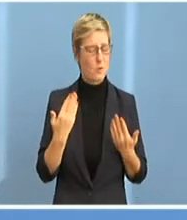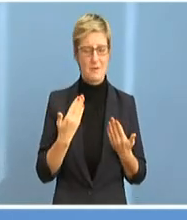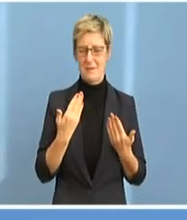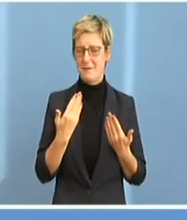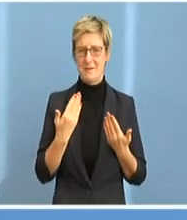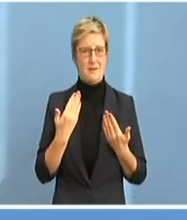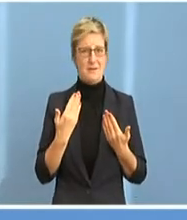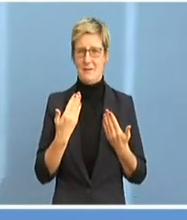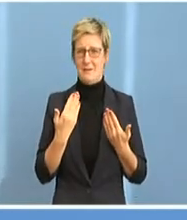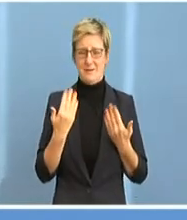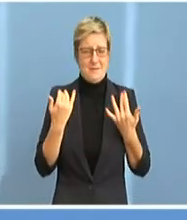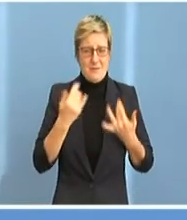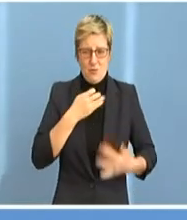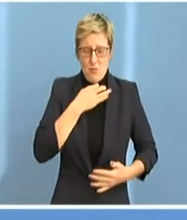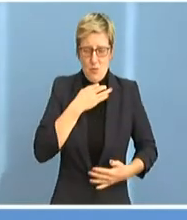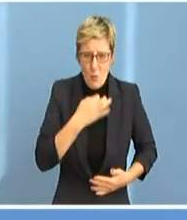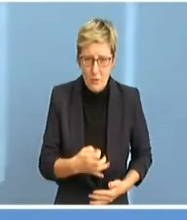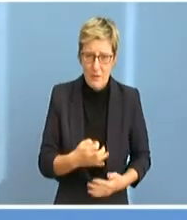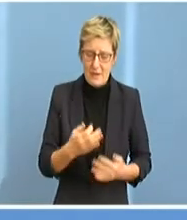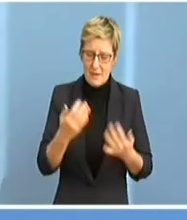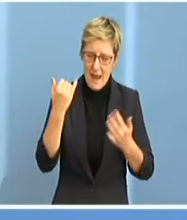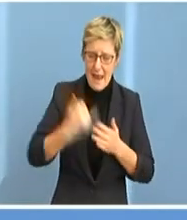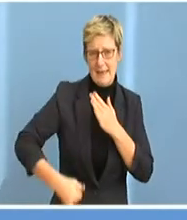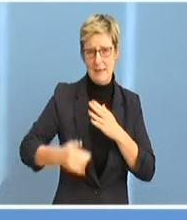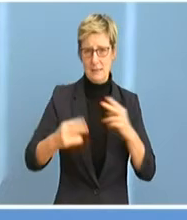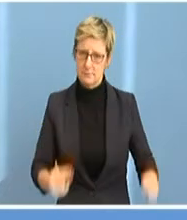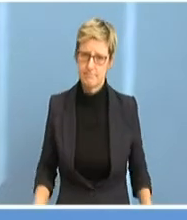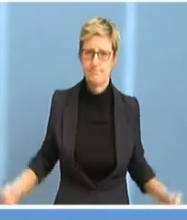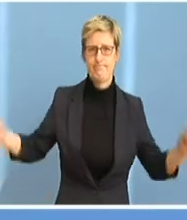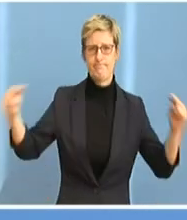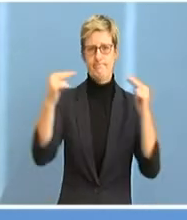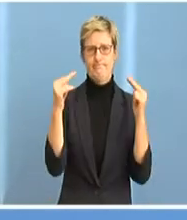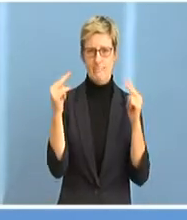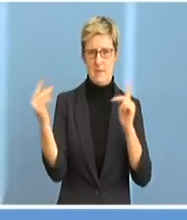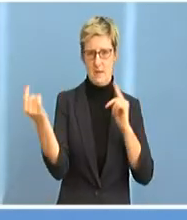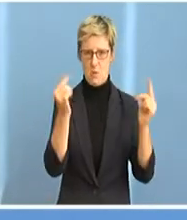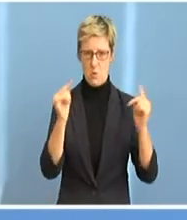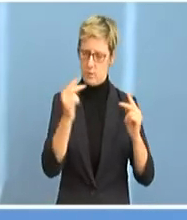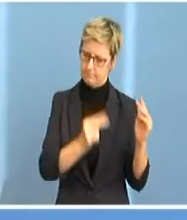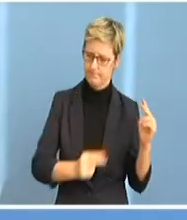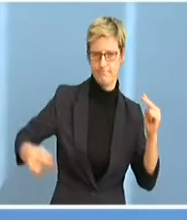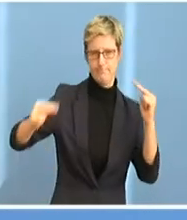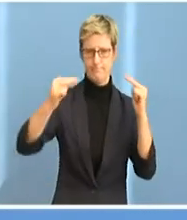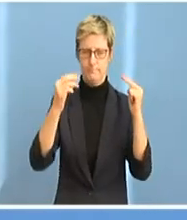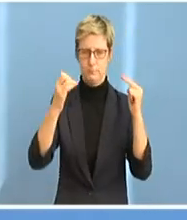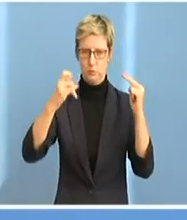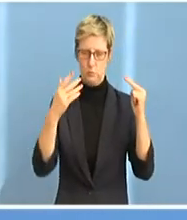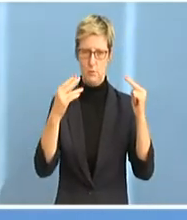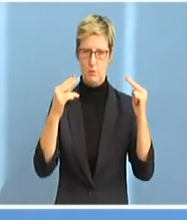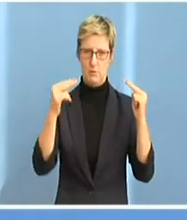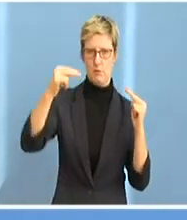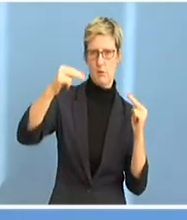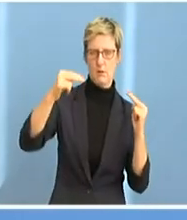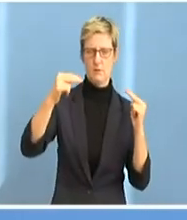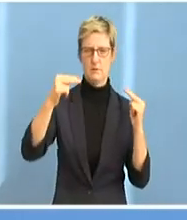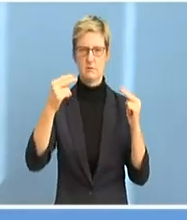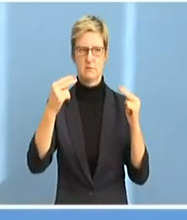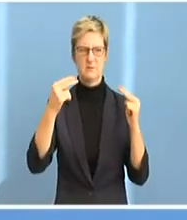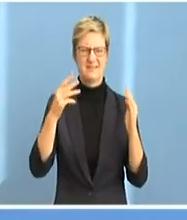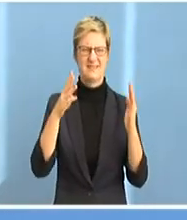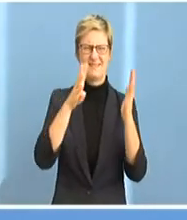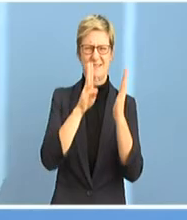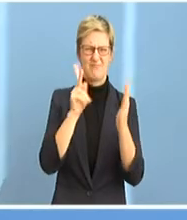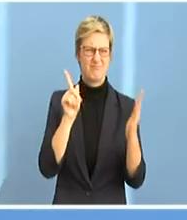überfälligen Dialog auf Augenhöhe mit dem belarussischen Volk eintreten. Und so einer kann nicht mit Gefangenen in einem